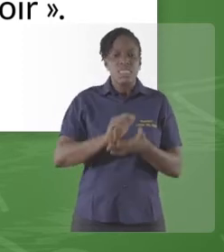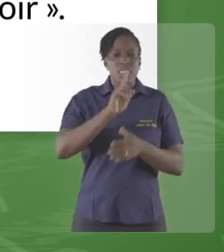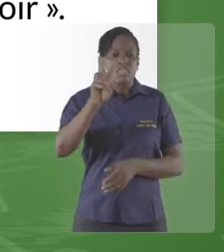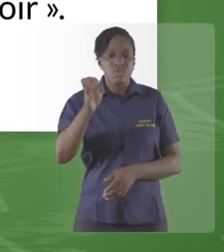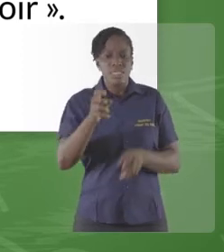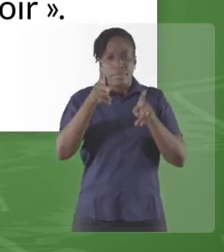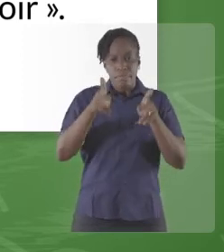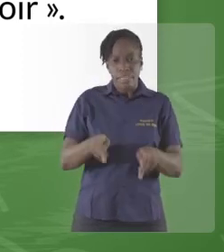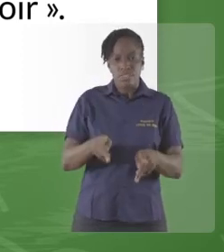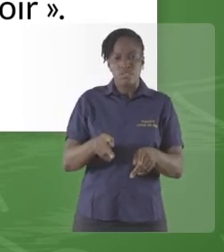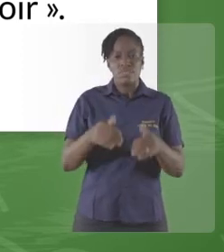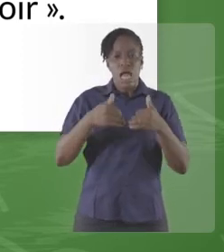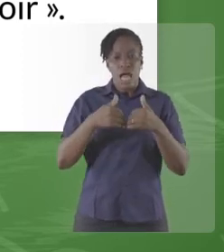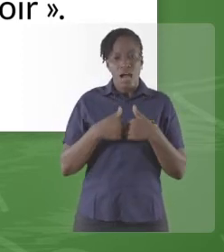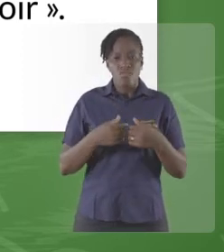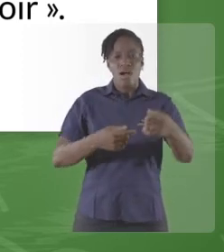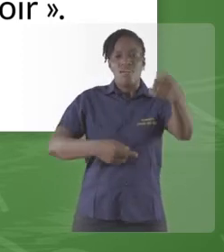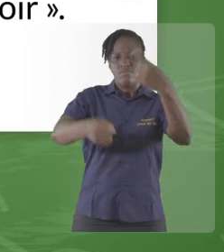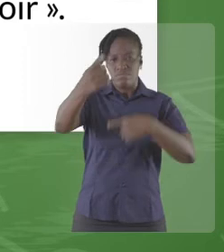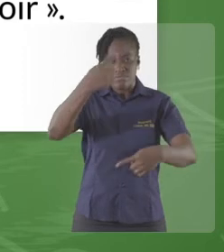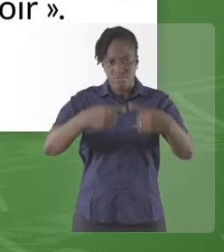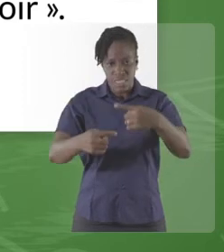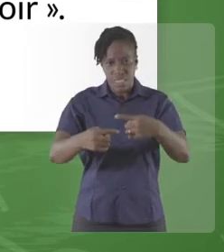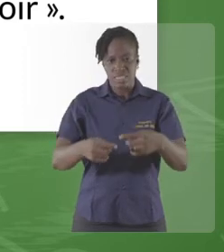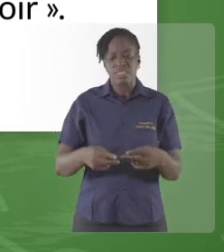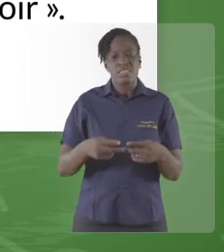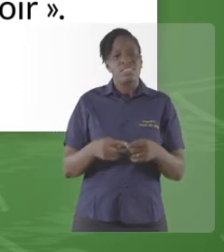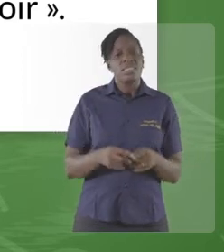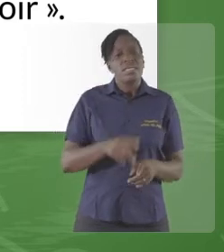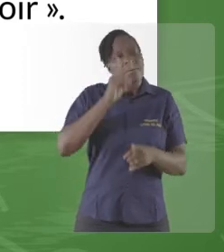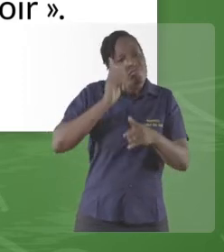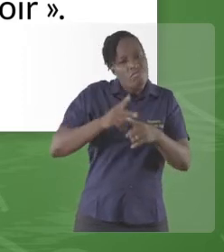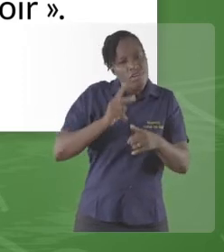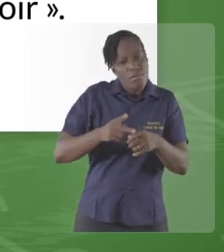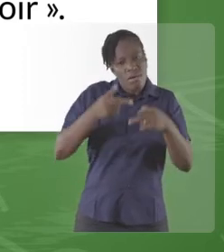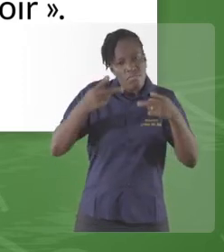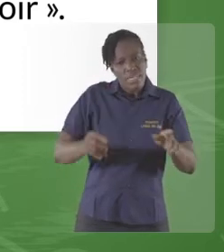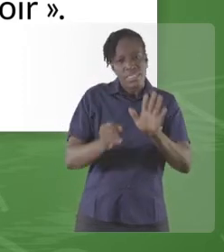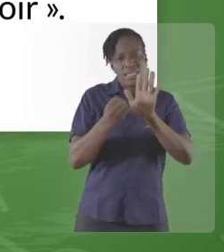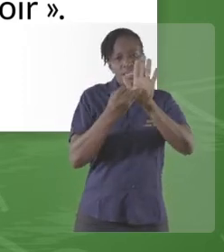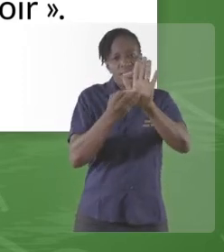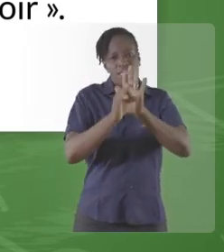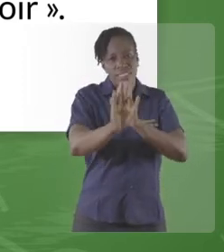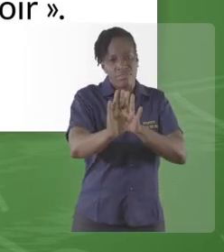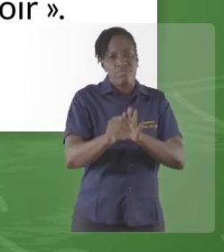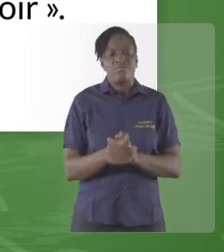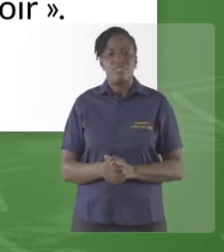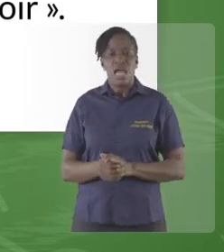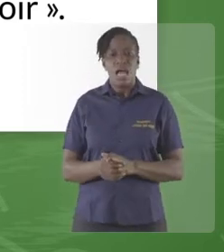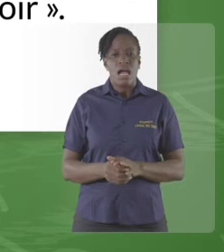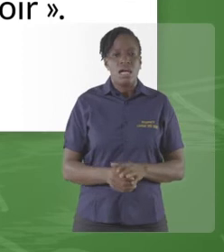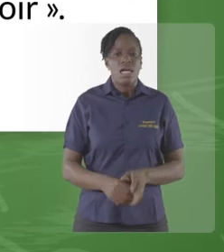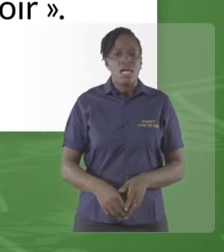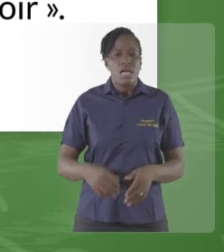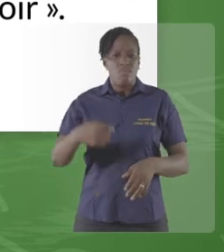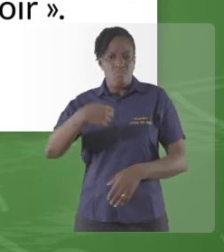personne, nous avons viens qui est un verbe au présent de l'indicatif, nous avons